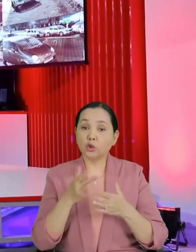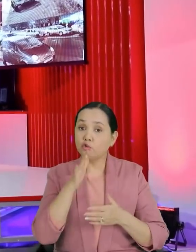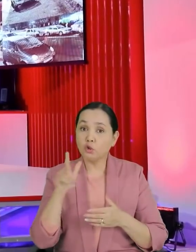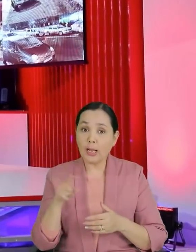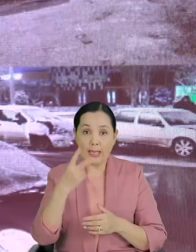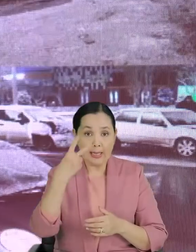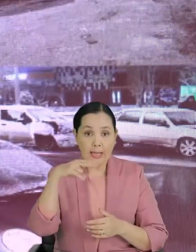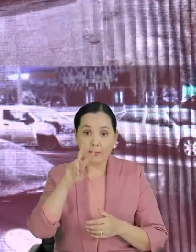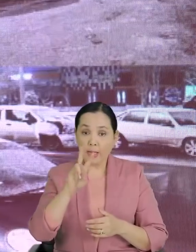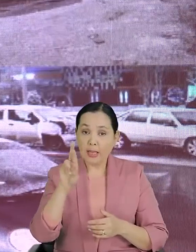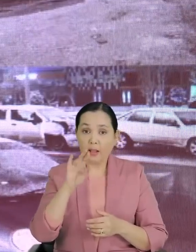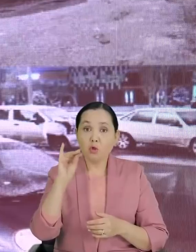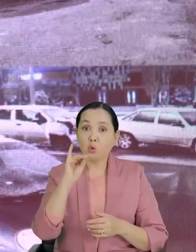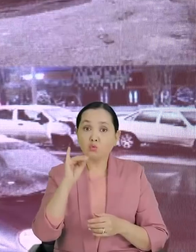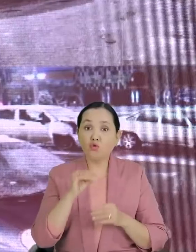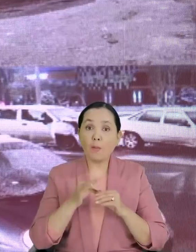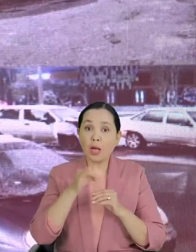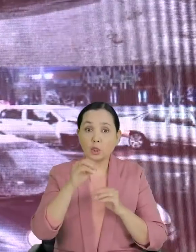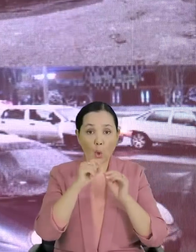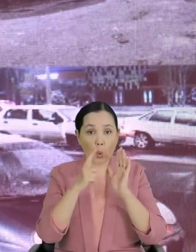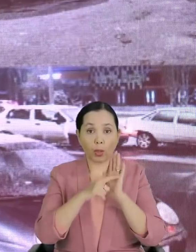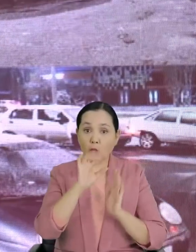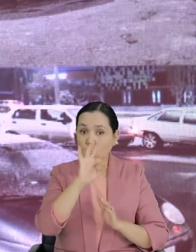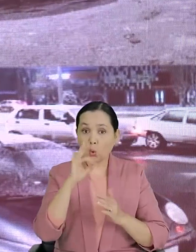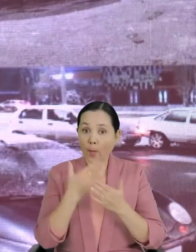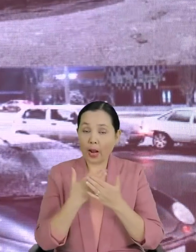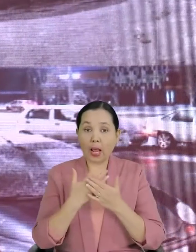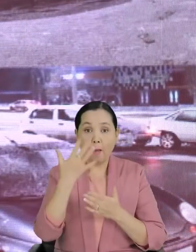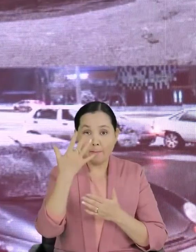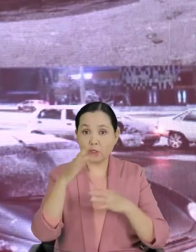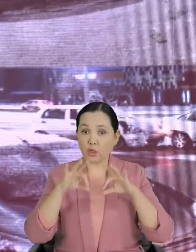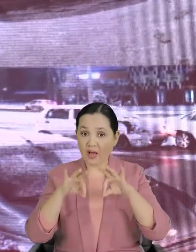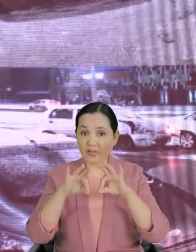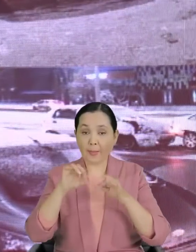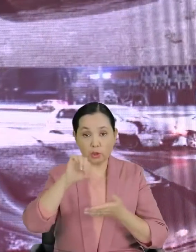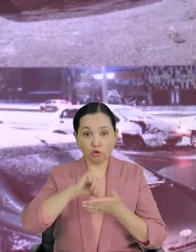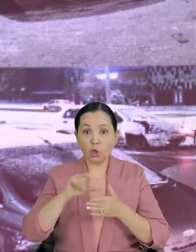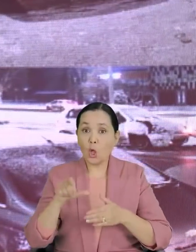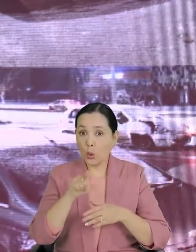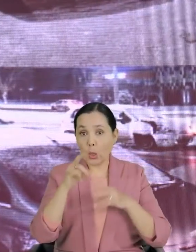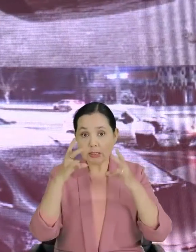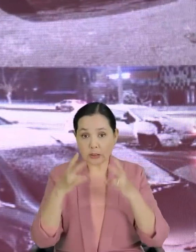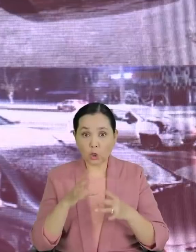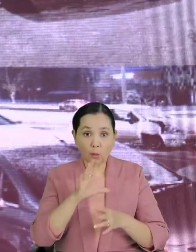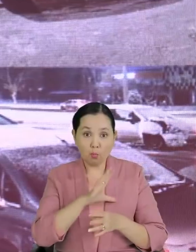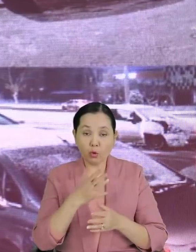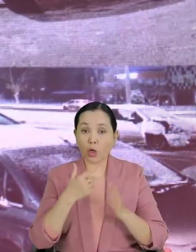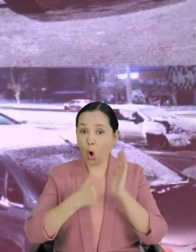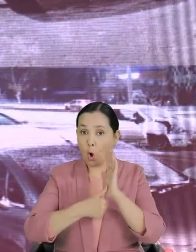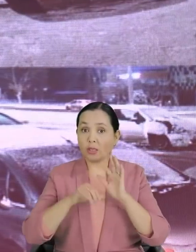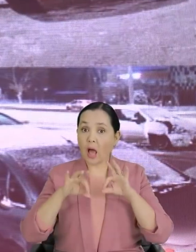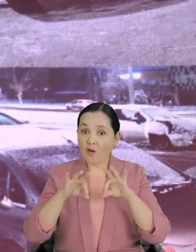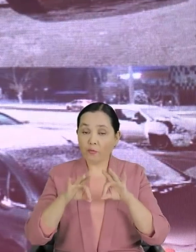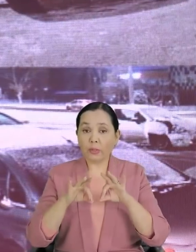yilning 22-yanvar kuni Yunusobod tumanida 17:00 atrofida 5 ta avtomashina ishtirokida yo'l transport hodisasi sodir bo'lgan. 6